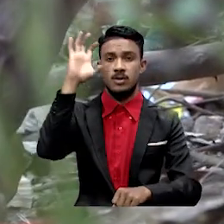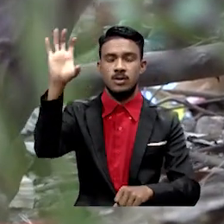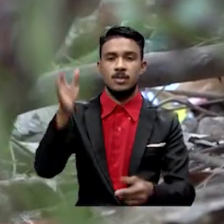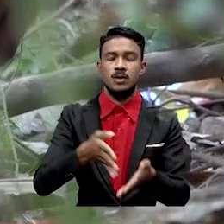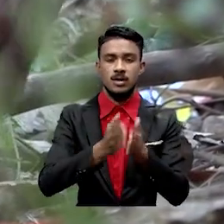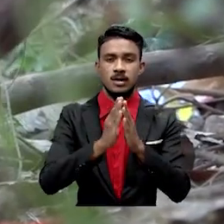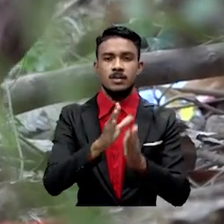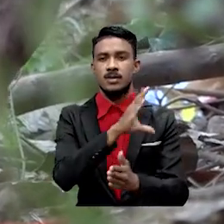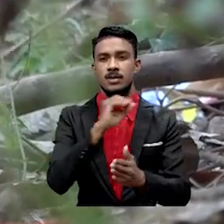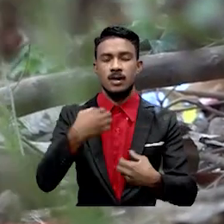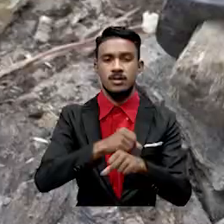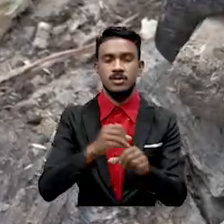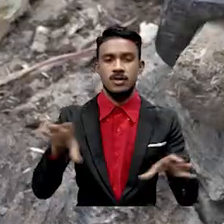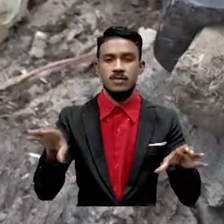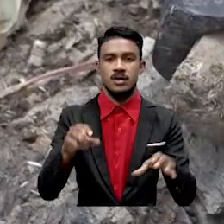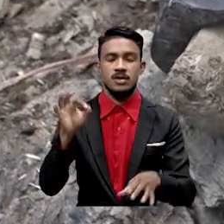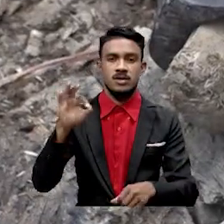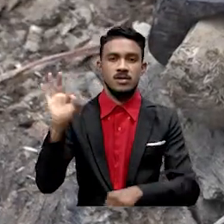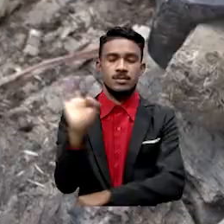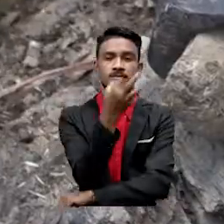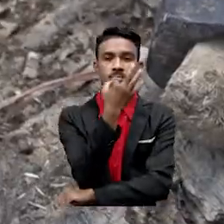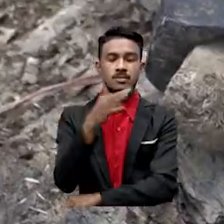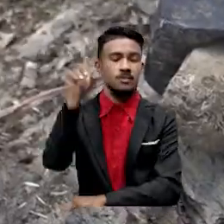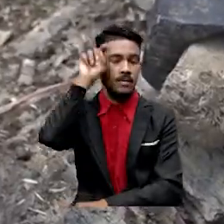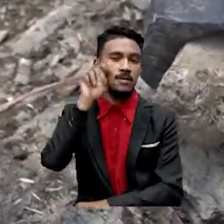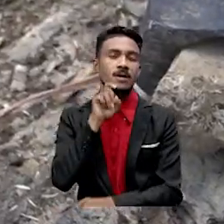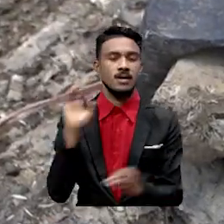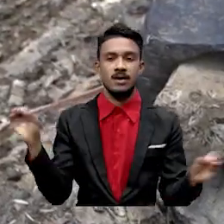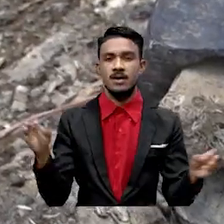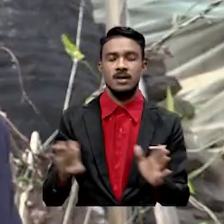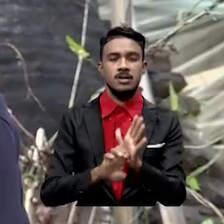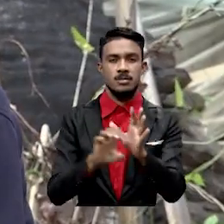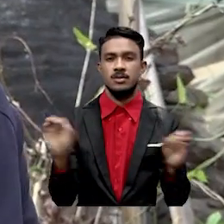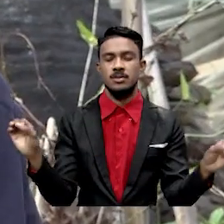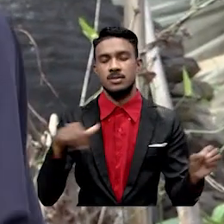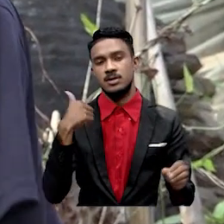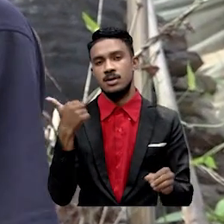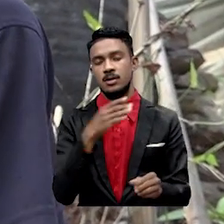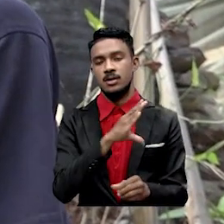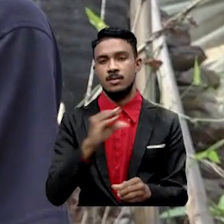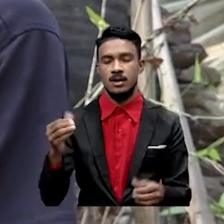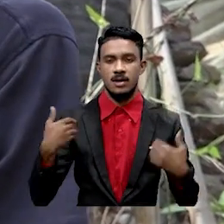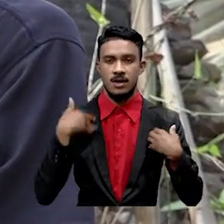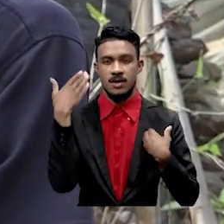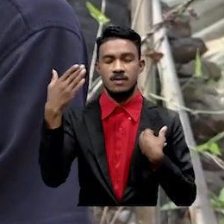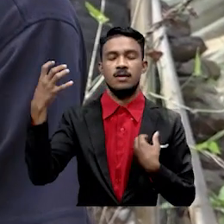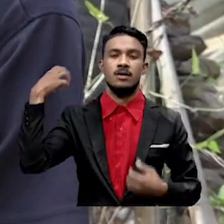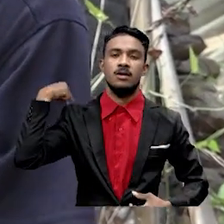bay marang, la iha dalan seluk ne be bele ha fasil sira, no hakman sir ne naha morish betula iha sira ne